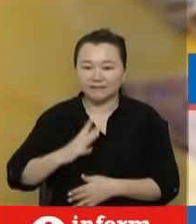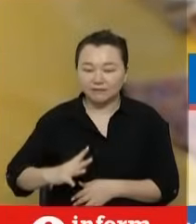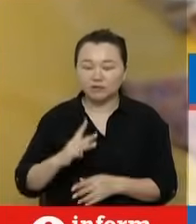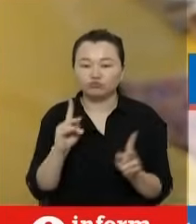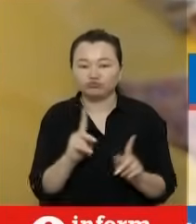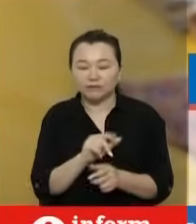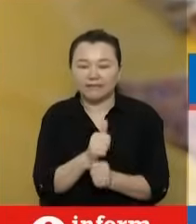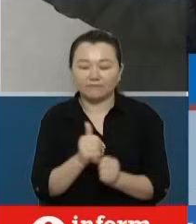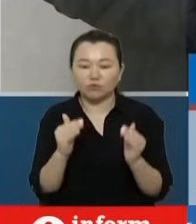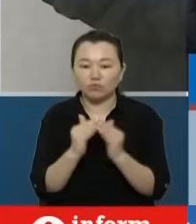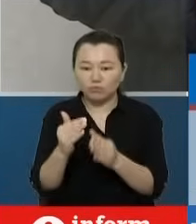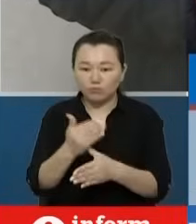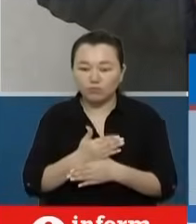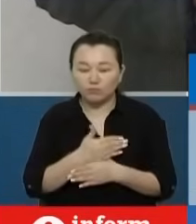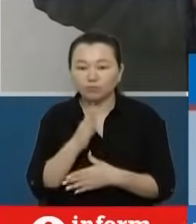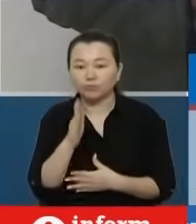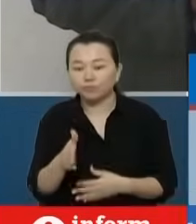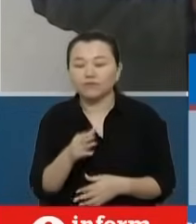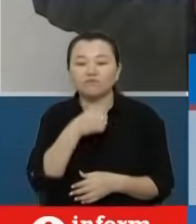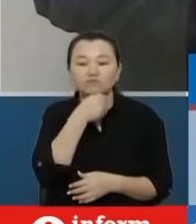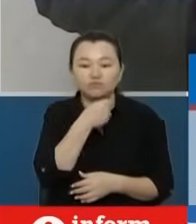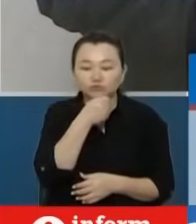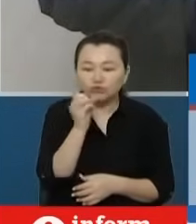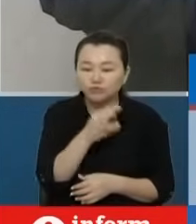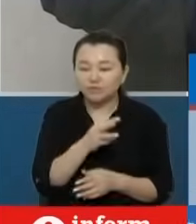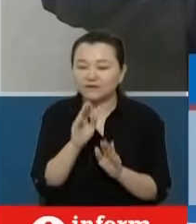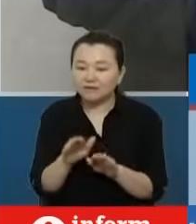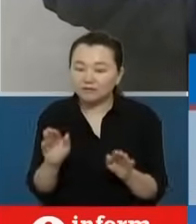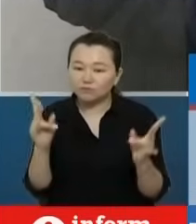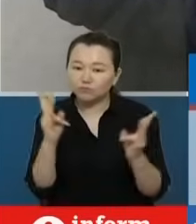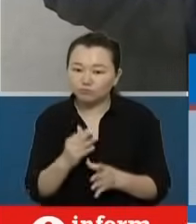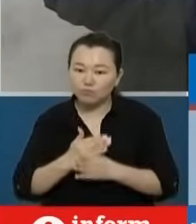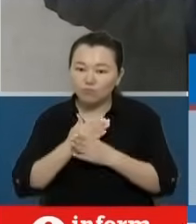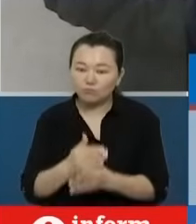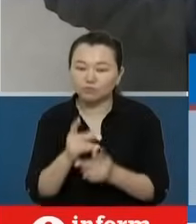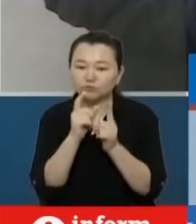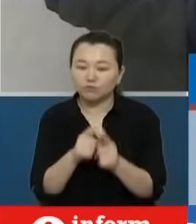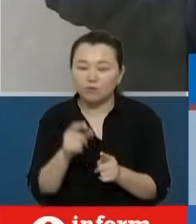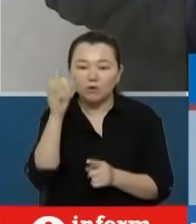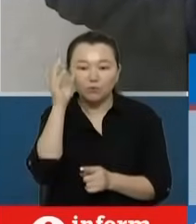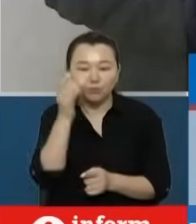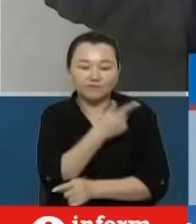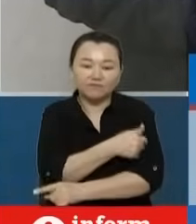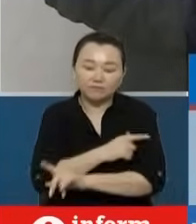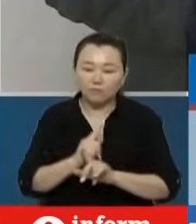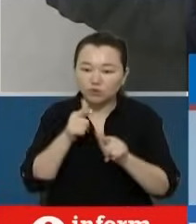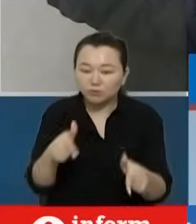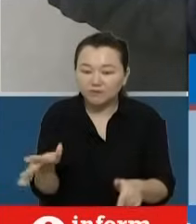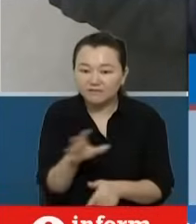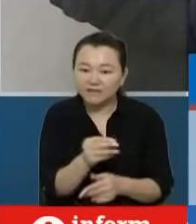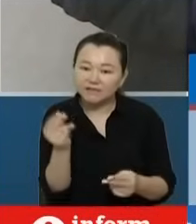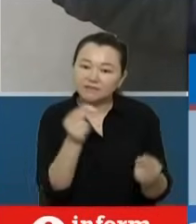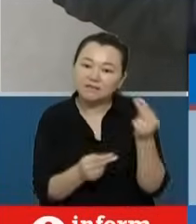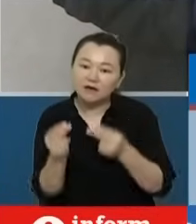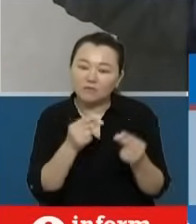Главное, чтобы с домом помогли. Помимо взрослых, в психологической помощи нуждаются дети. По словам школьного психолога, при поступлении они рисовали